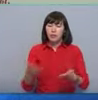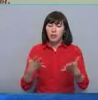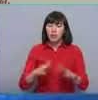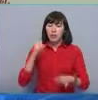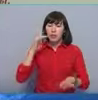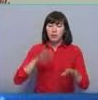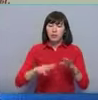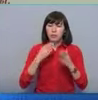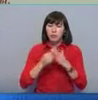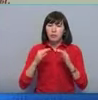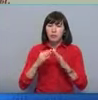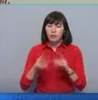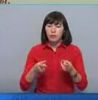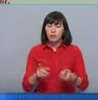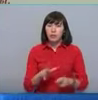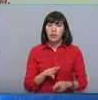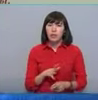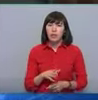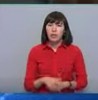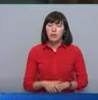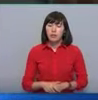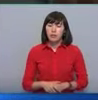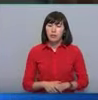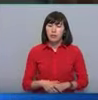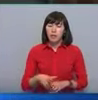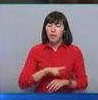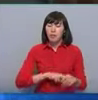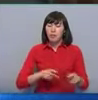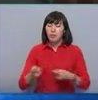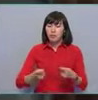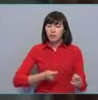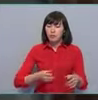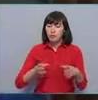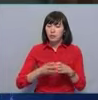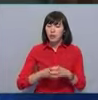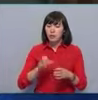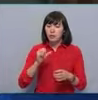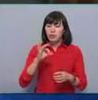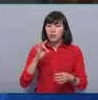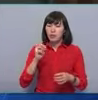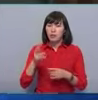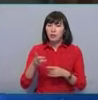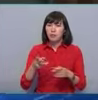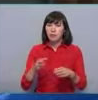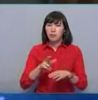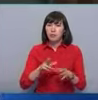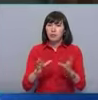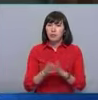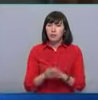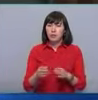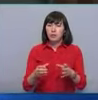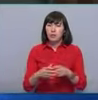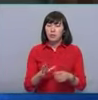екі күдікті өз үйінде ұсталған. Полиция департаментінің жеке құрамын Сайрам ауданының қызметкерлерінің бірлескен топ